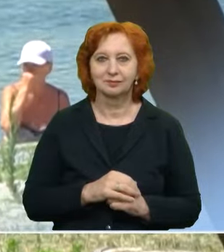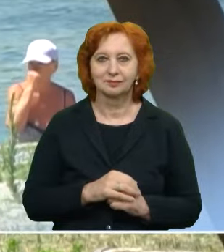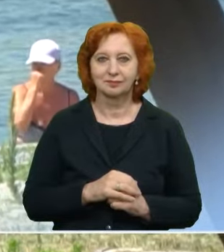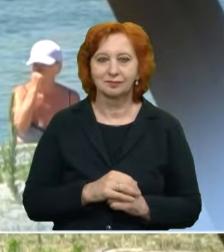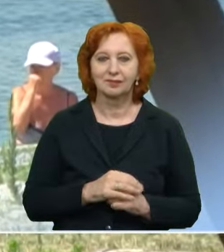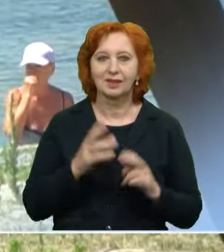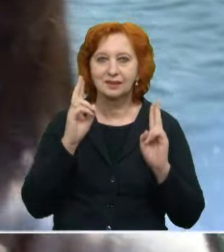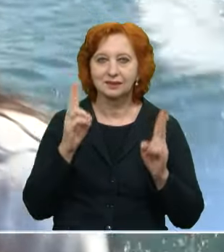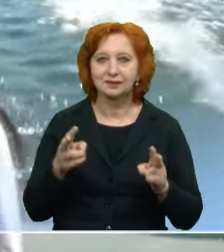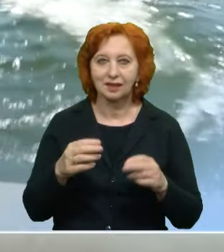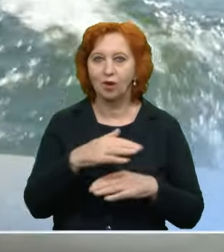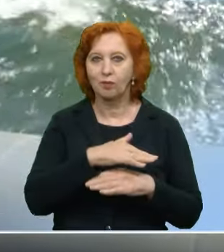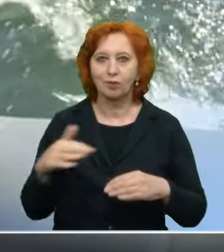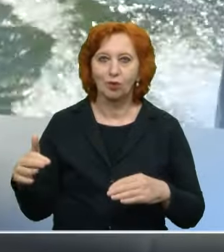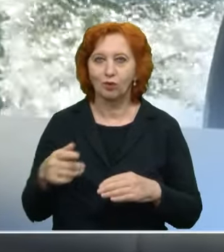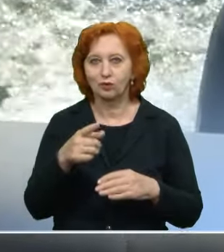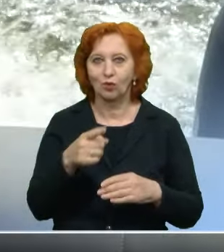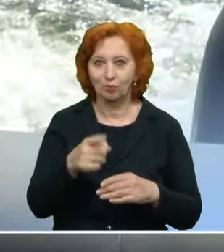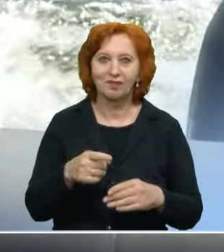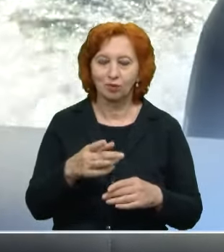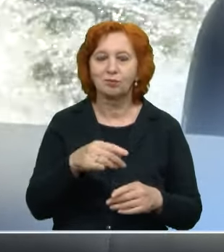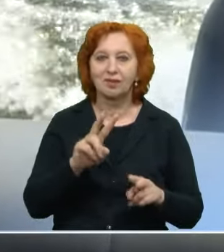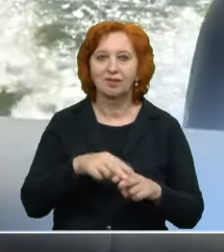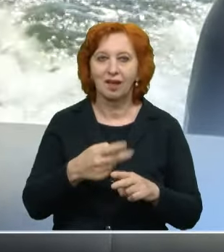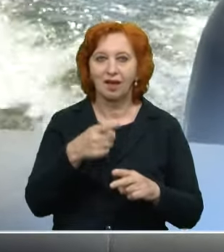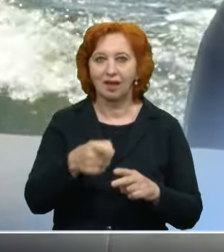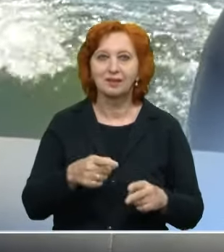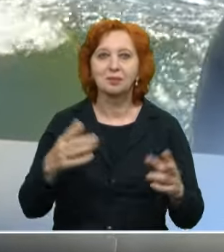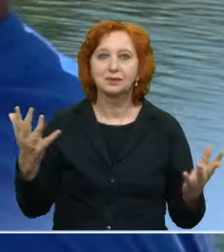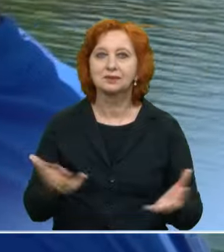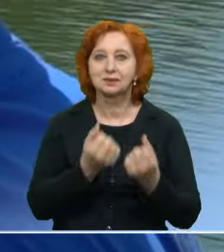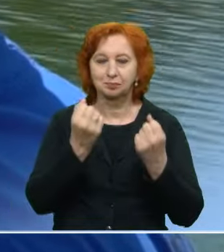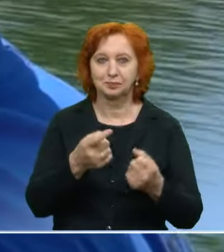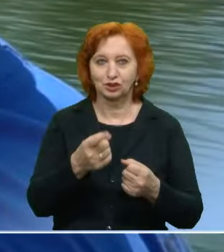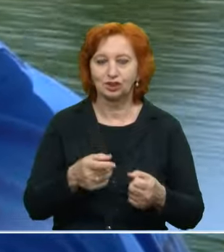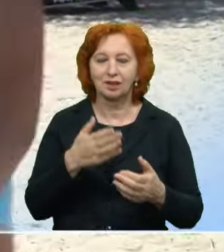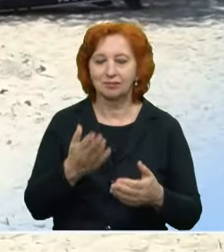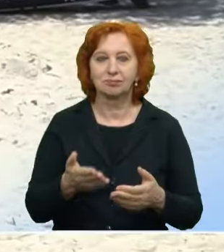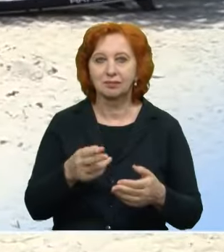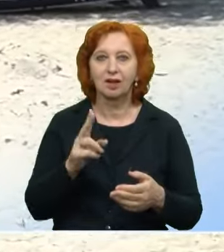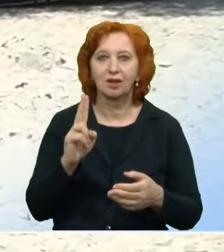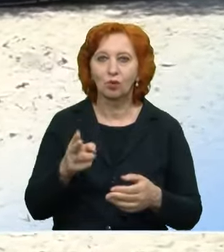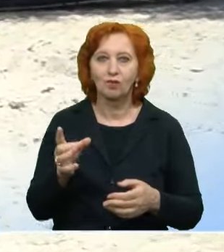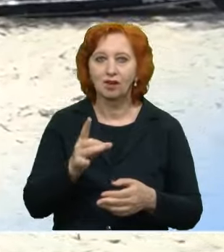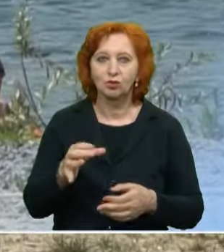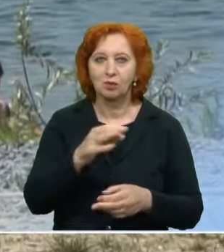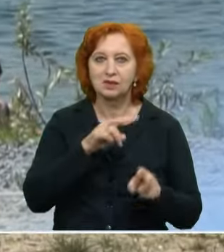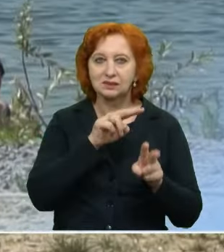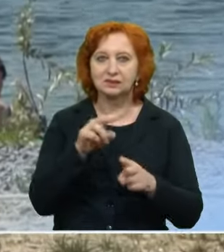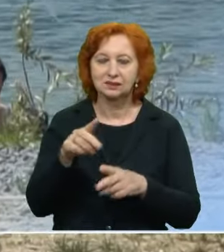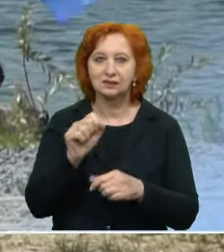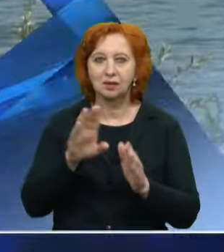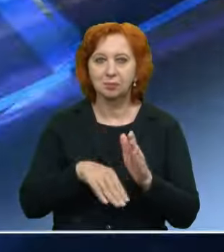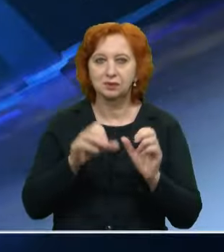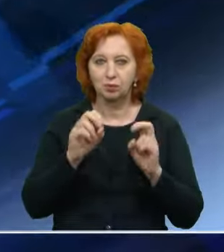Не зная броду. Вот на таком транспортном средстве спасатели спешат к людям. Кто и как в Ростовской области следит за безопасностью